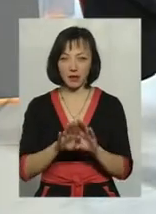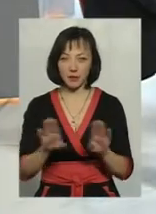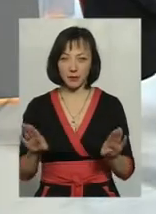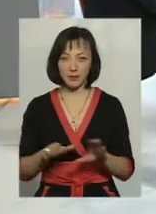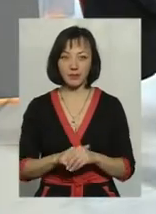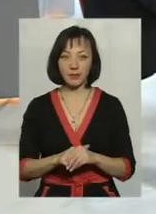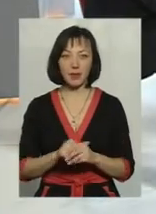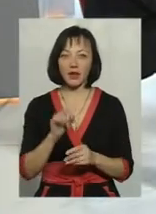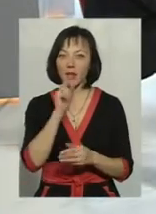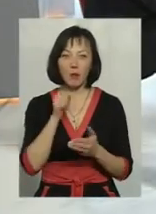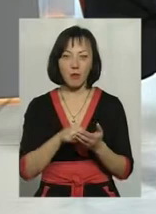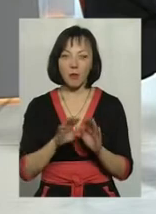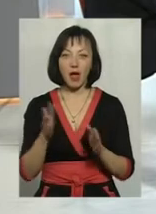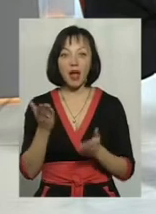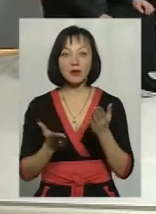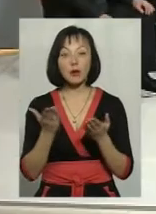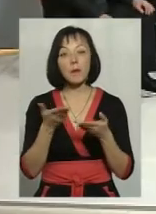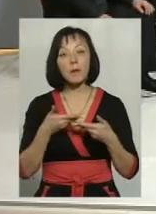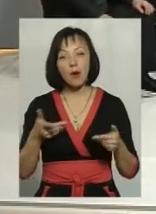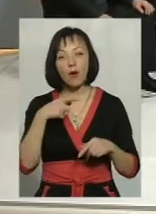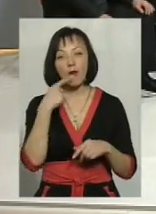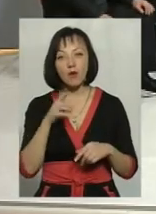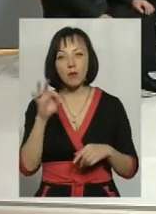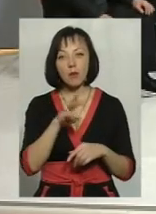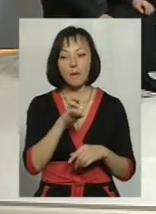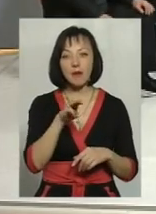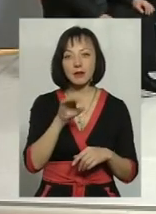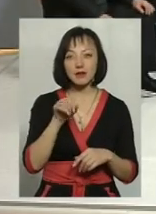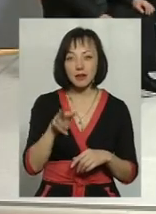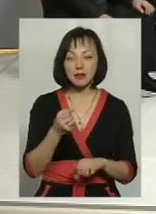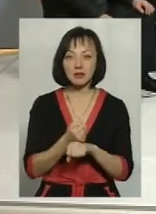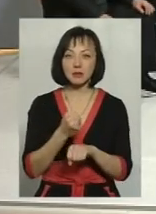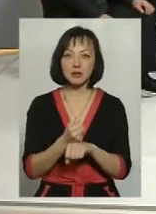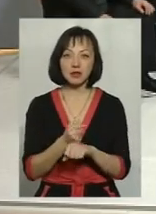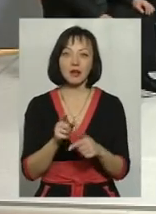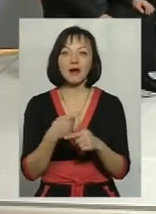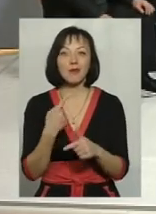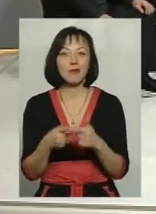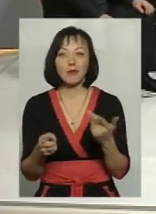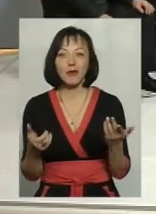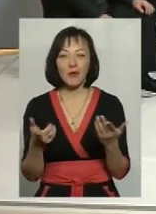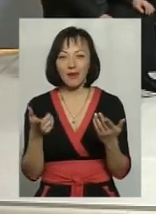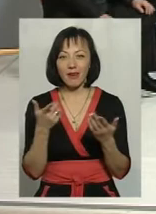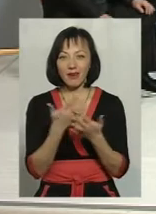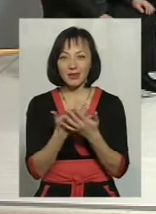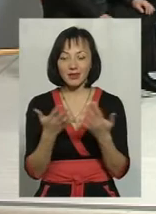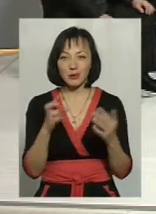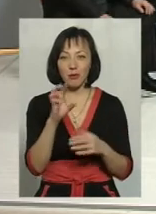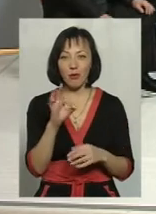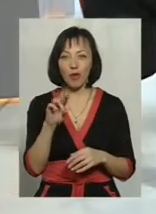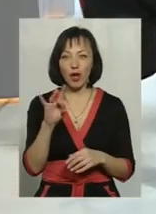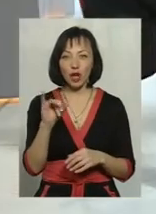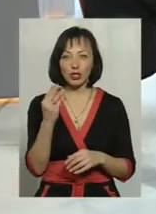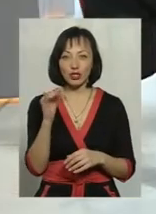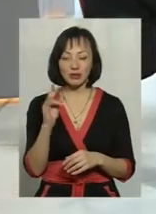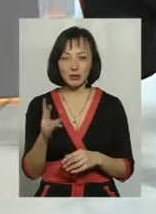Ні. Він не попаде. Якщо ми говоримо про метиловий спирт, чи там боярышник, чи наподобі. Але ж